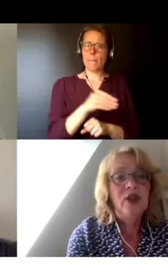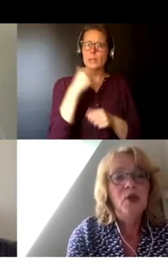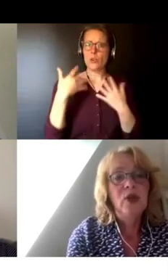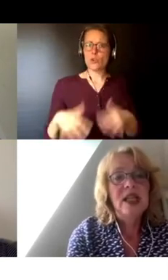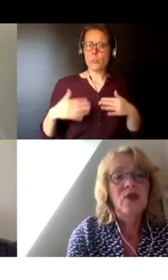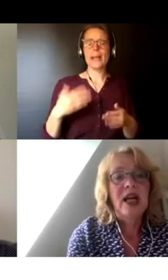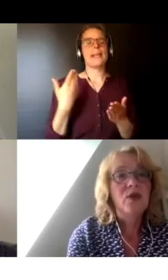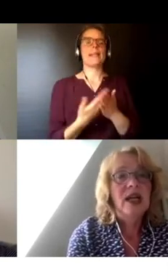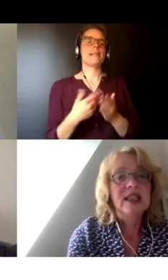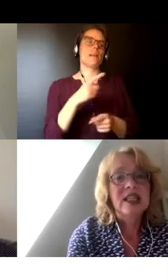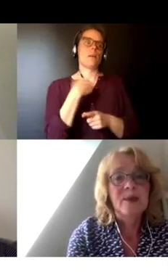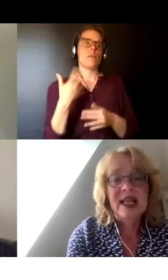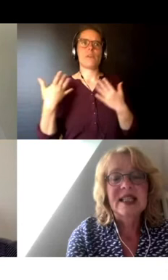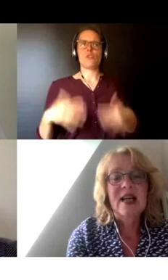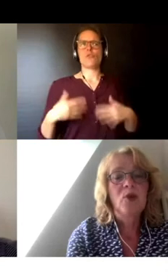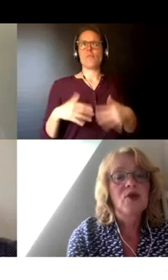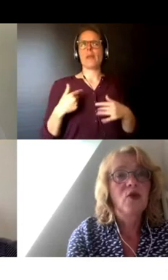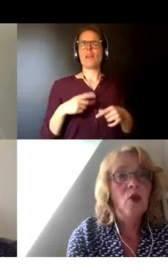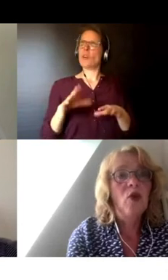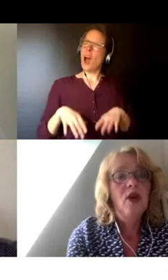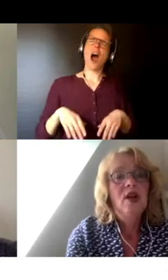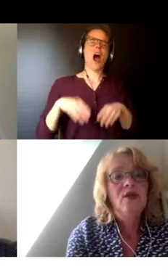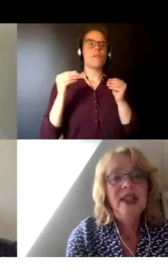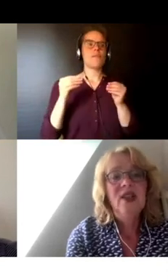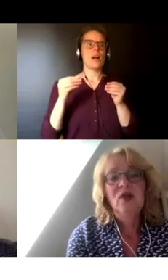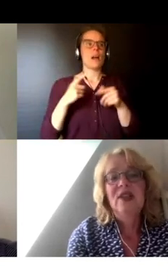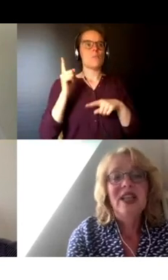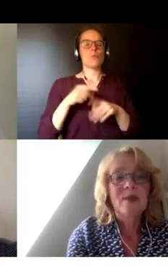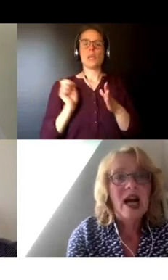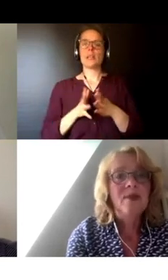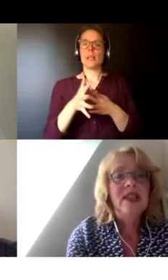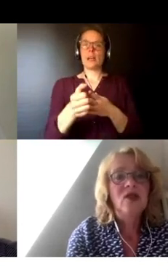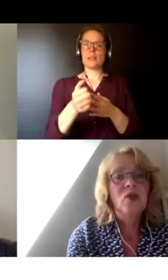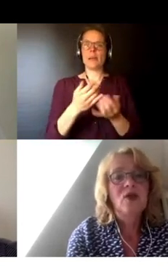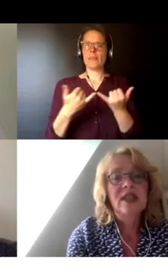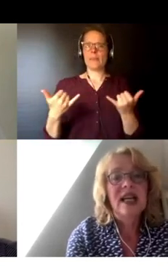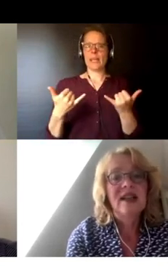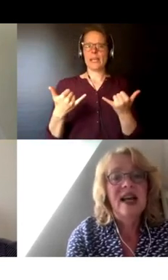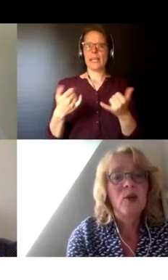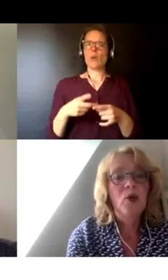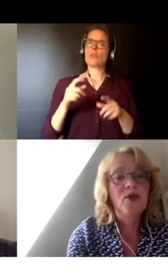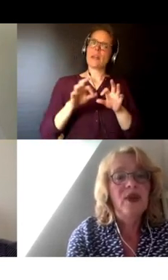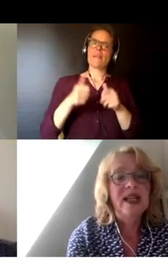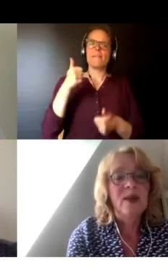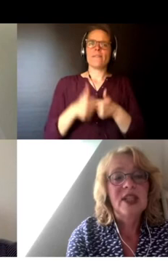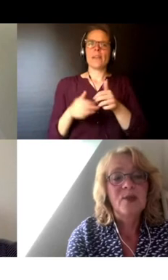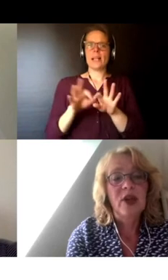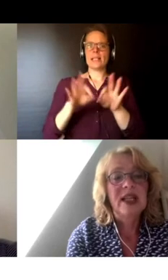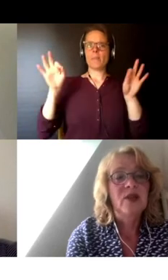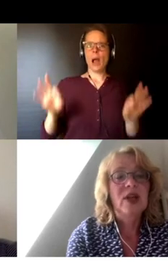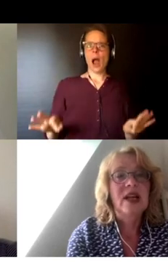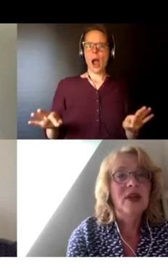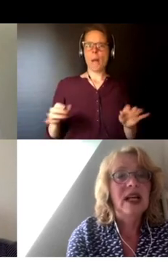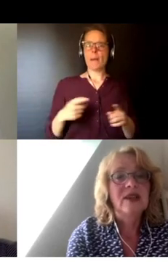fordern wir Grüne, dass von Anfang an transparent sein muss, wo, wie und in welchem Rahmen diese Großkonzerne eingebunden werden, damit das